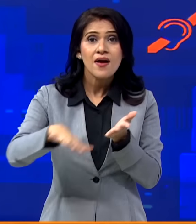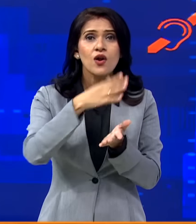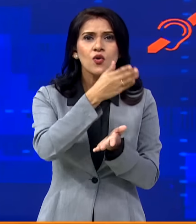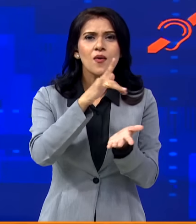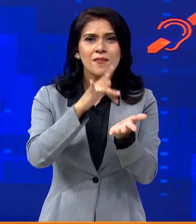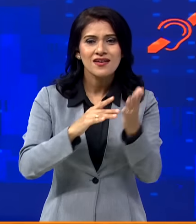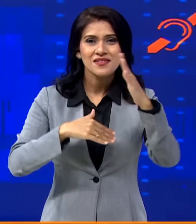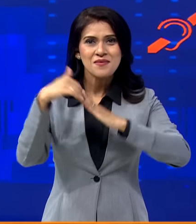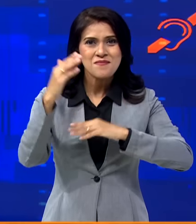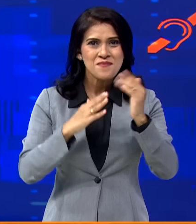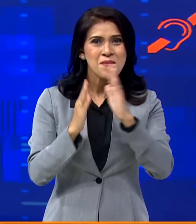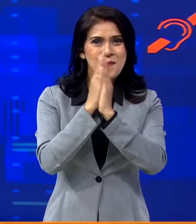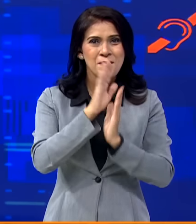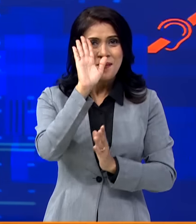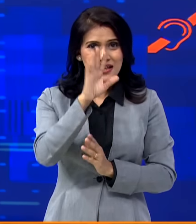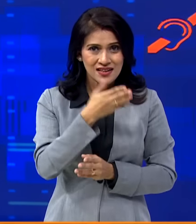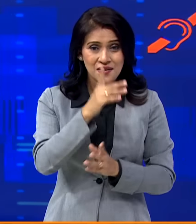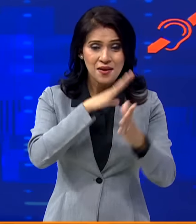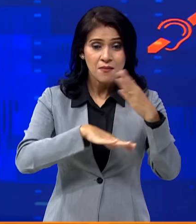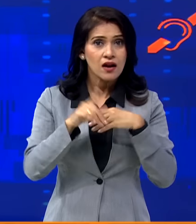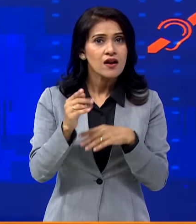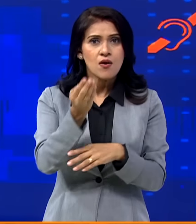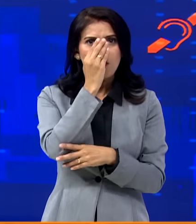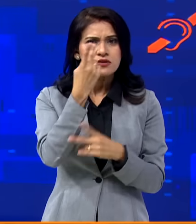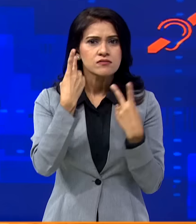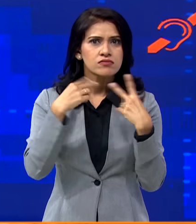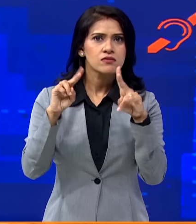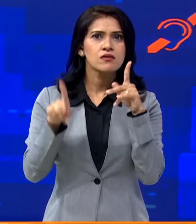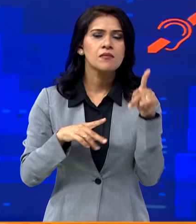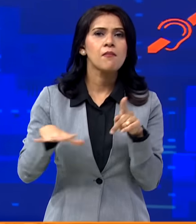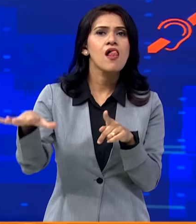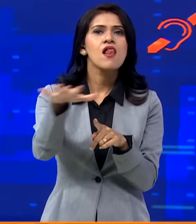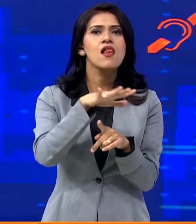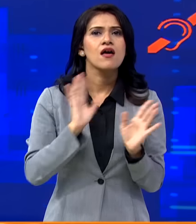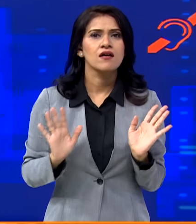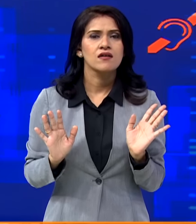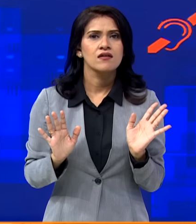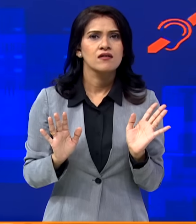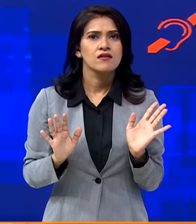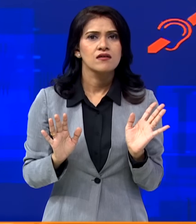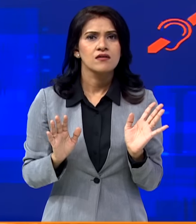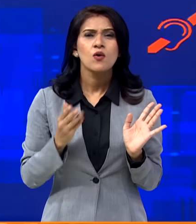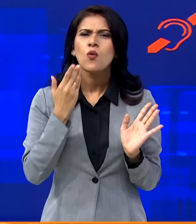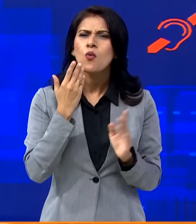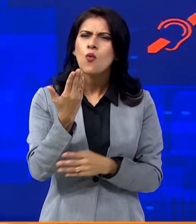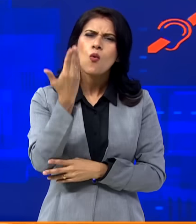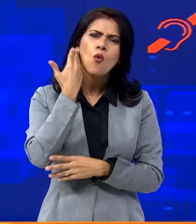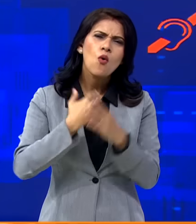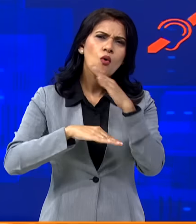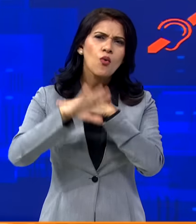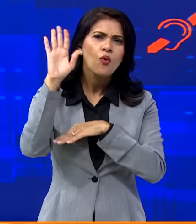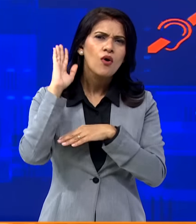है और वहां पर आप मंदिर बनाए तो दंगा फसाद तो होगा य 1947 में दंगा किसने कराया